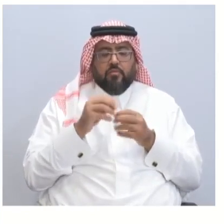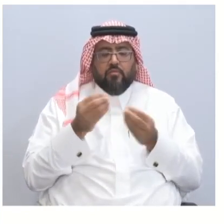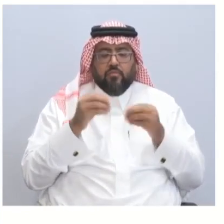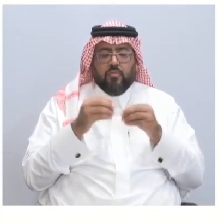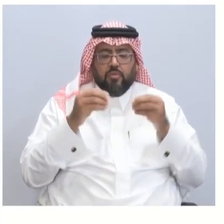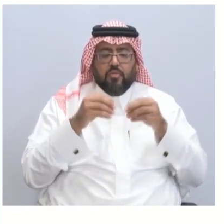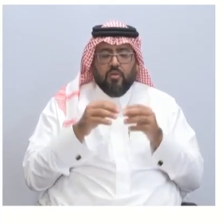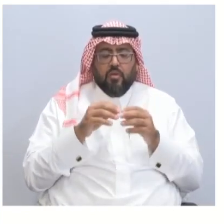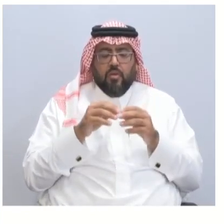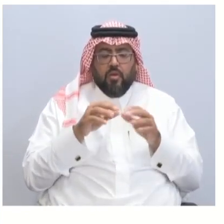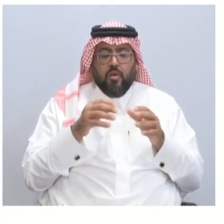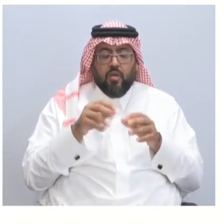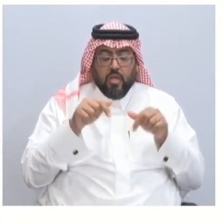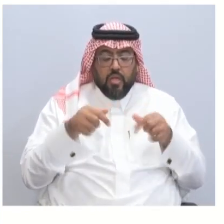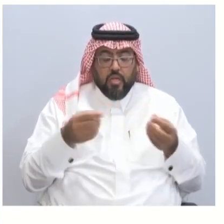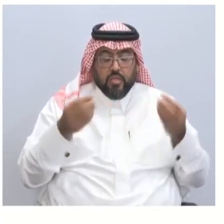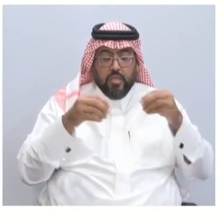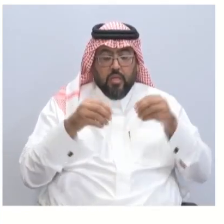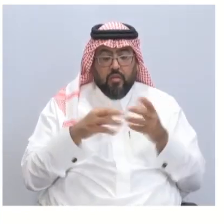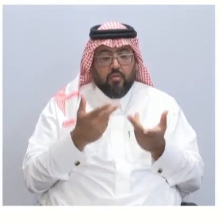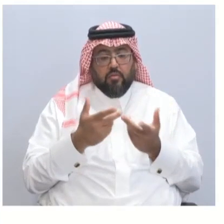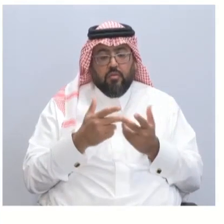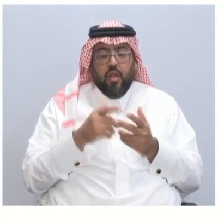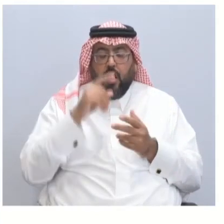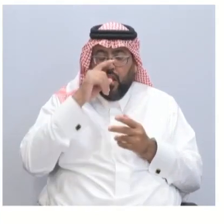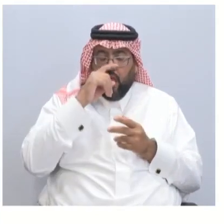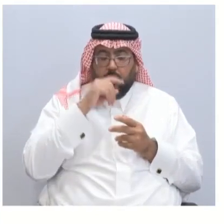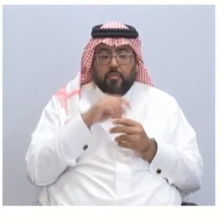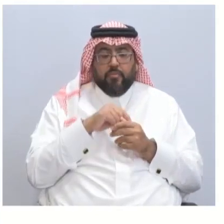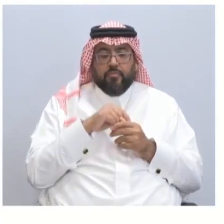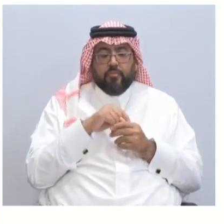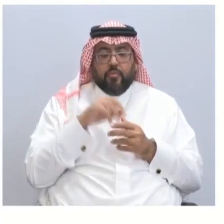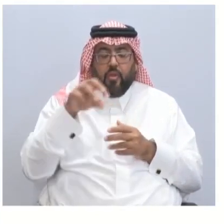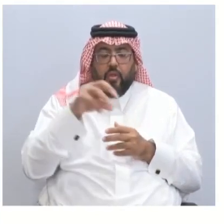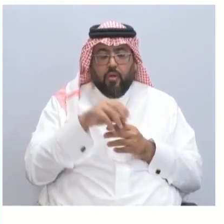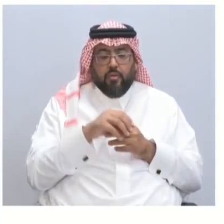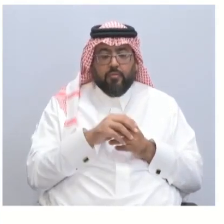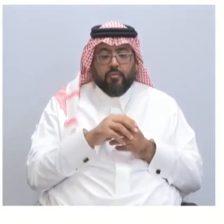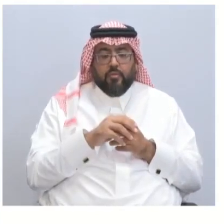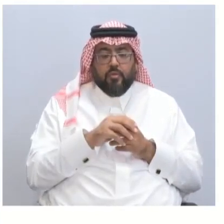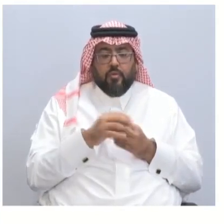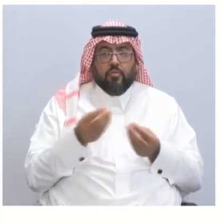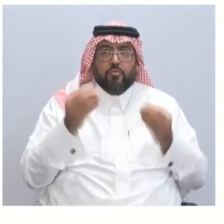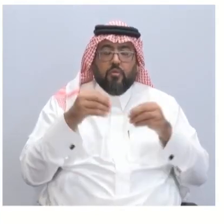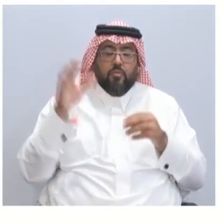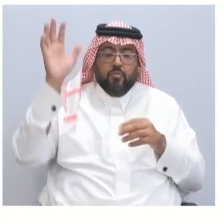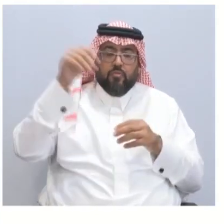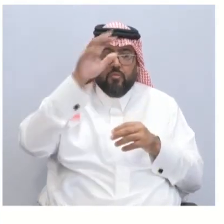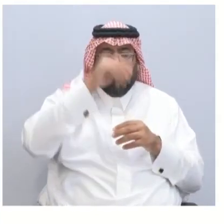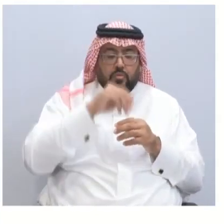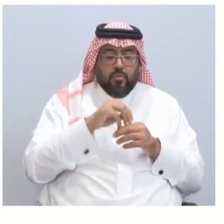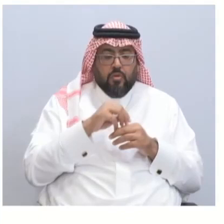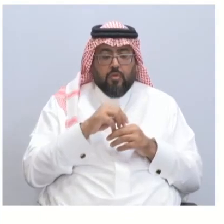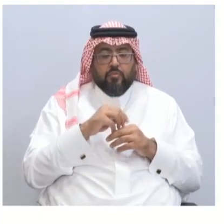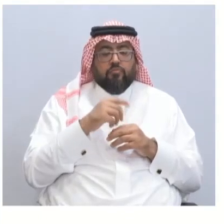تكفي للطلب المتزايد لذا نجد دومس التعاون تستورد جزءا